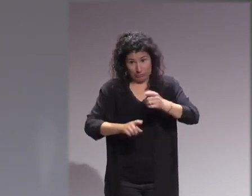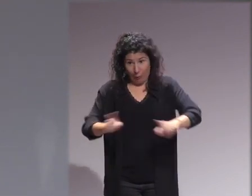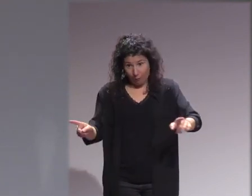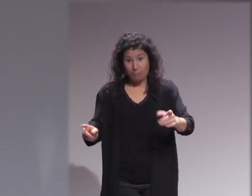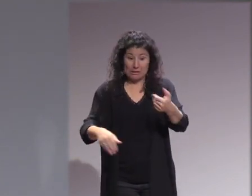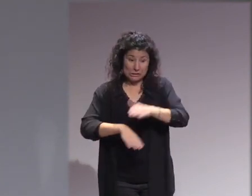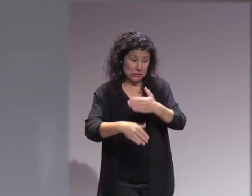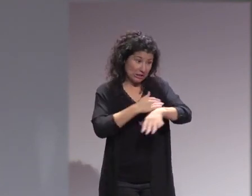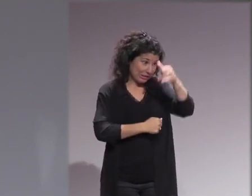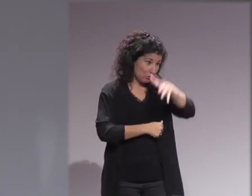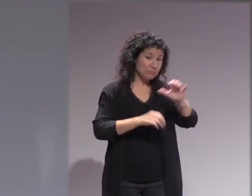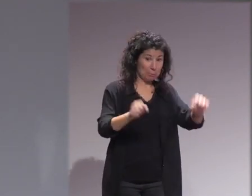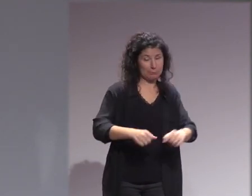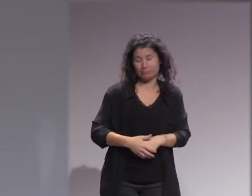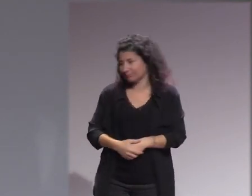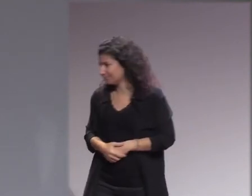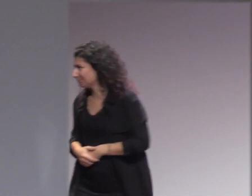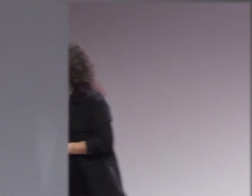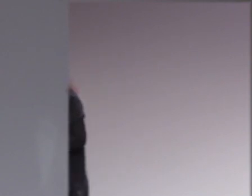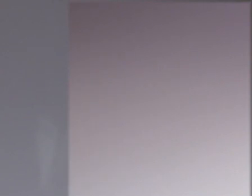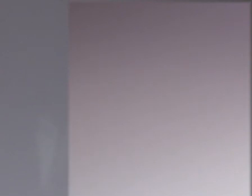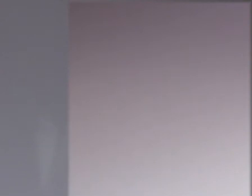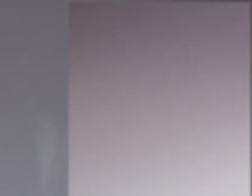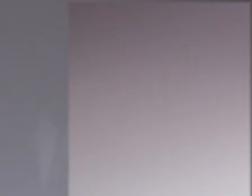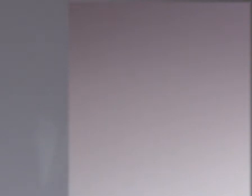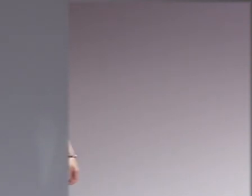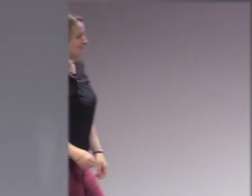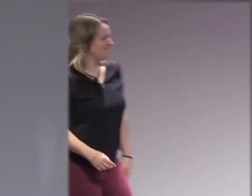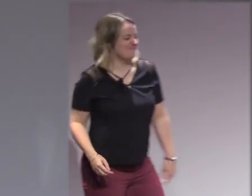fait la convention de La Haye, c'est